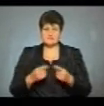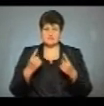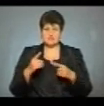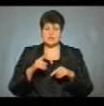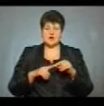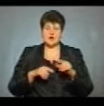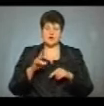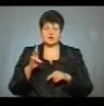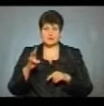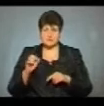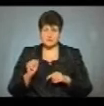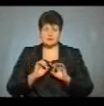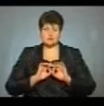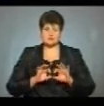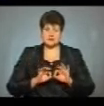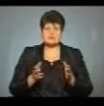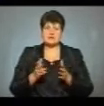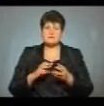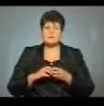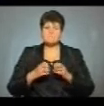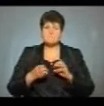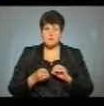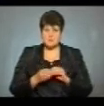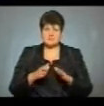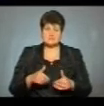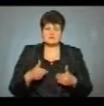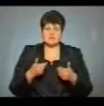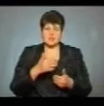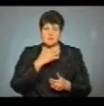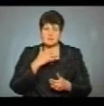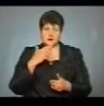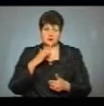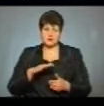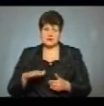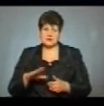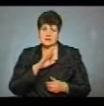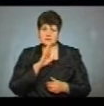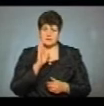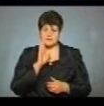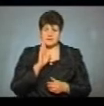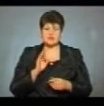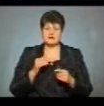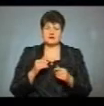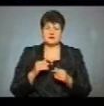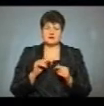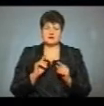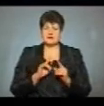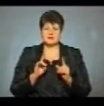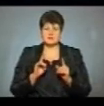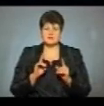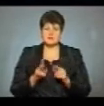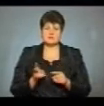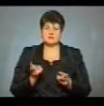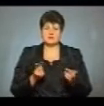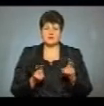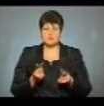Наталія Задойона розповідає, з якими проблемами звертаються багатодітні матері. Не тільки за насильство вони